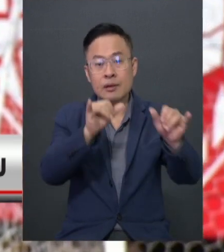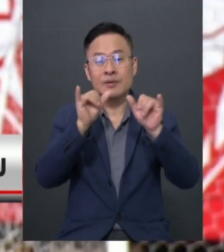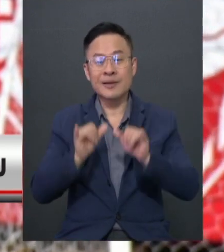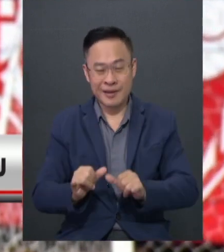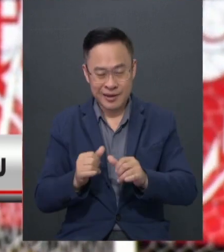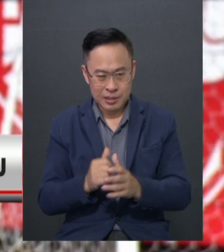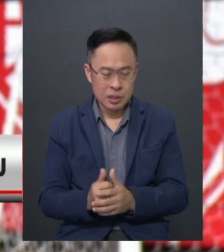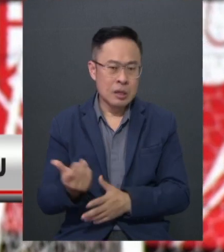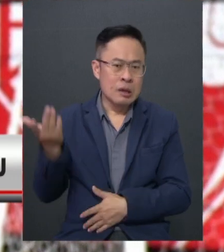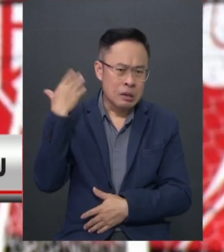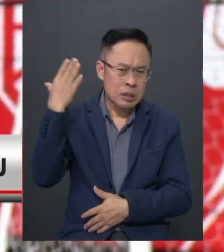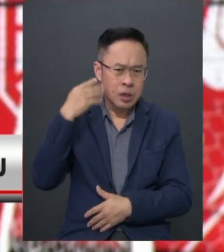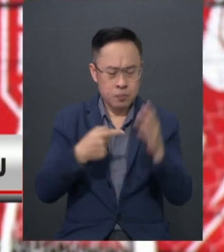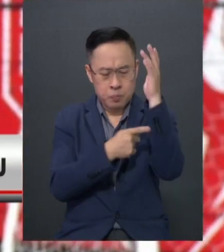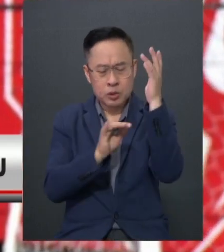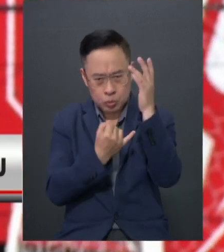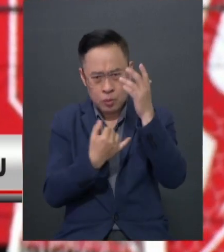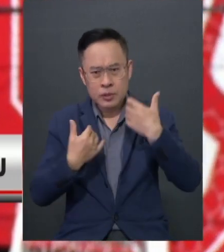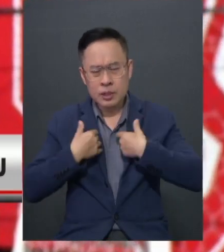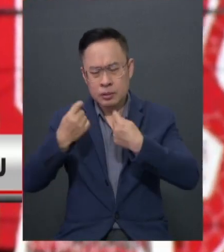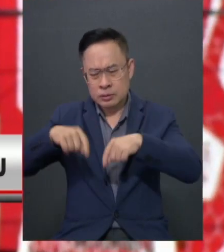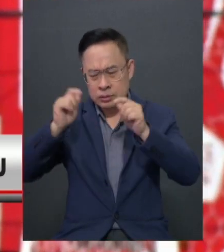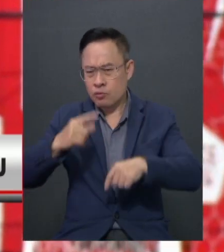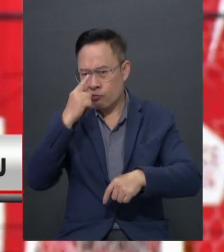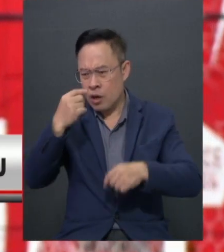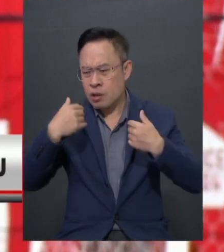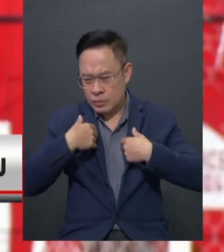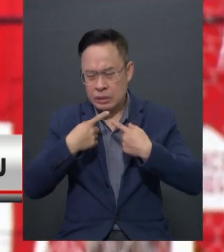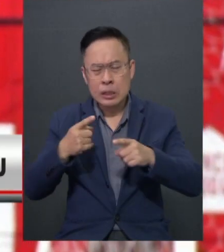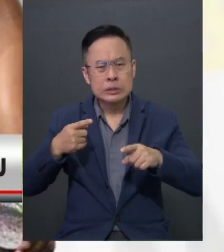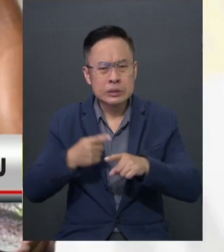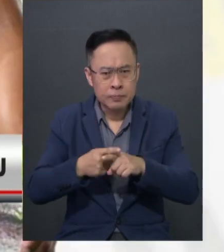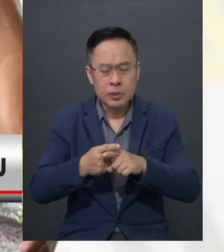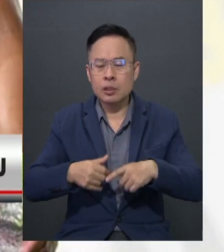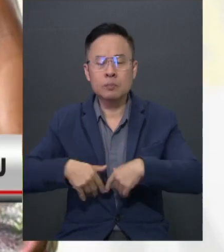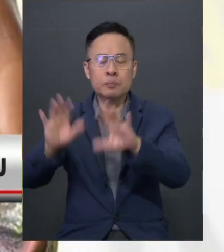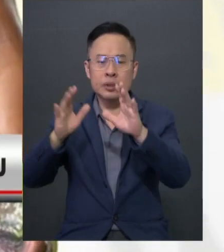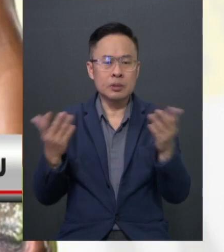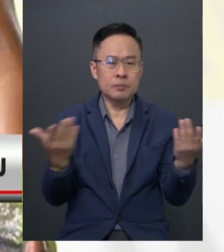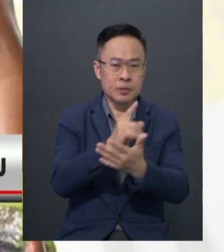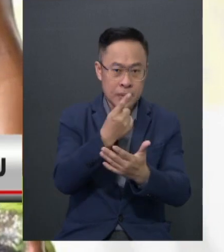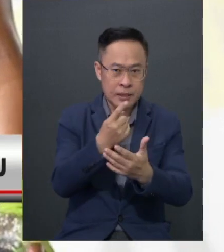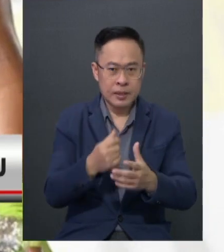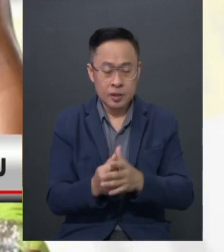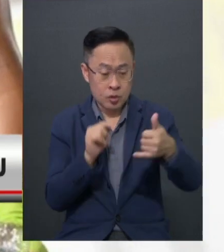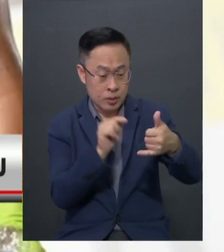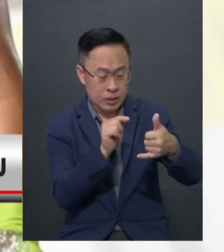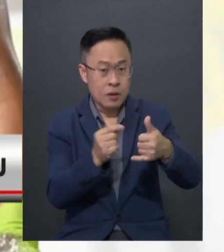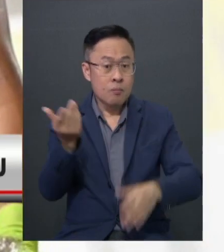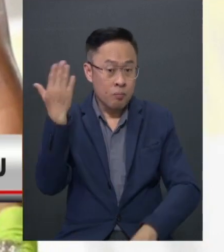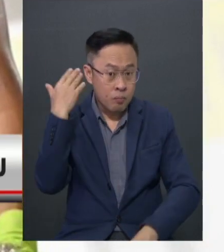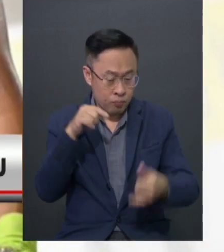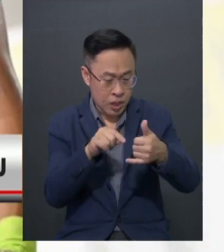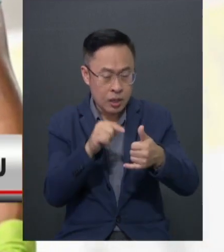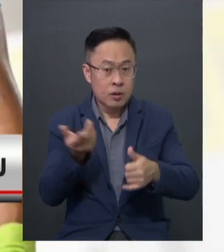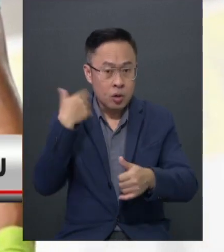เจ็บก็เลยต้องปล่อยตัวออกไปนะฮะแล้วก็เอาในระดับBannerเอาเวสซาบิโนมาแทนนะครับโดยBannerเนี่ยย้ายมาจากสโมสรอีวาเตะกุลล่า